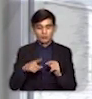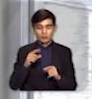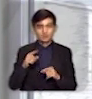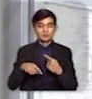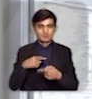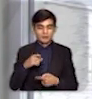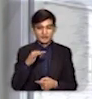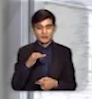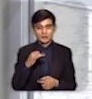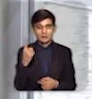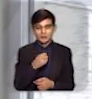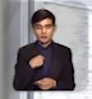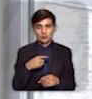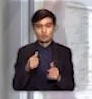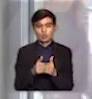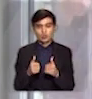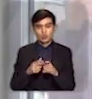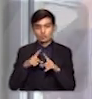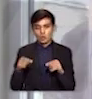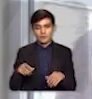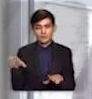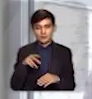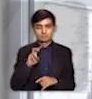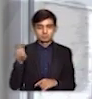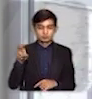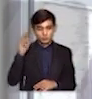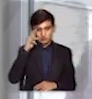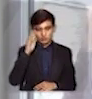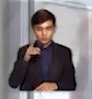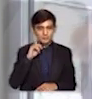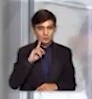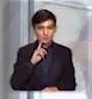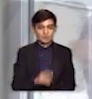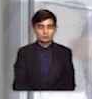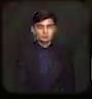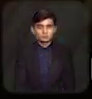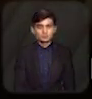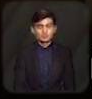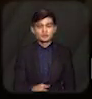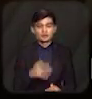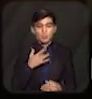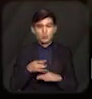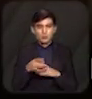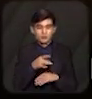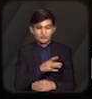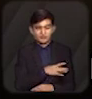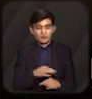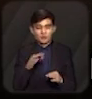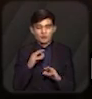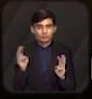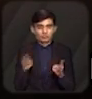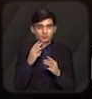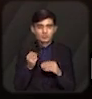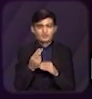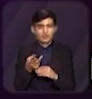мына көрші мектебіміз бар, мына жерде Сұлтан Рабат сол жаққа тасымал ұйымдастырып, сол жақта оқытатын боламыз. Жамбыл облысында да дүлей дауыл тұтанған 12